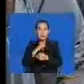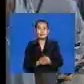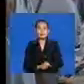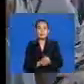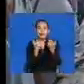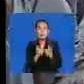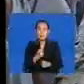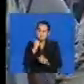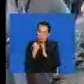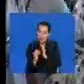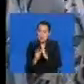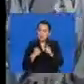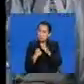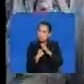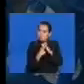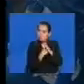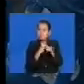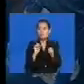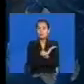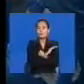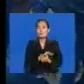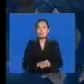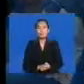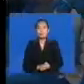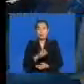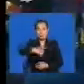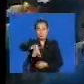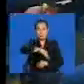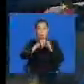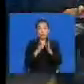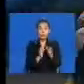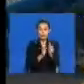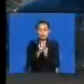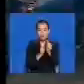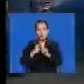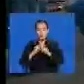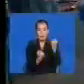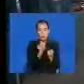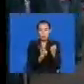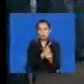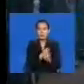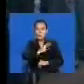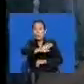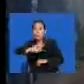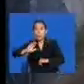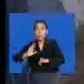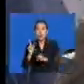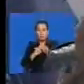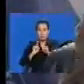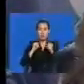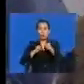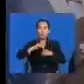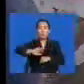ผมไม่ยอมแพ้ผมสู้จนตายเดี๋ยวคอยดูครับ ภายในงานเต็มไปด้วยบรรดานักแข่งพร้อมรถคู่ใจพร้อมด้วยนักดริฟต์ชั้นนำจากต่างประเท